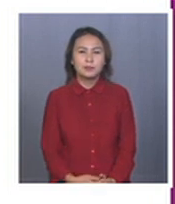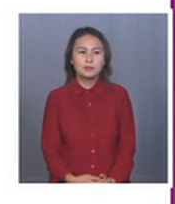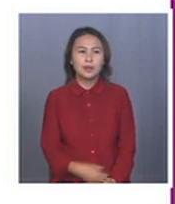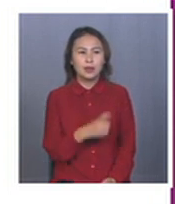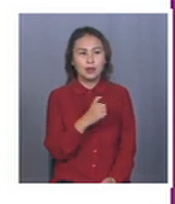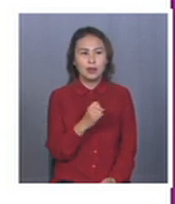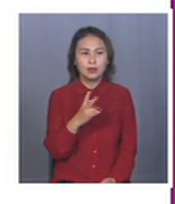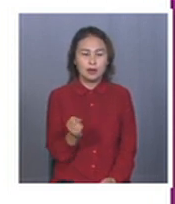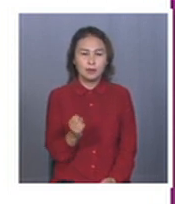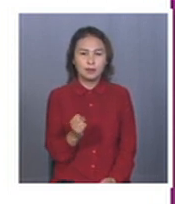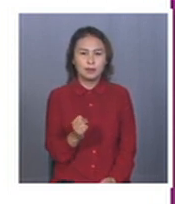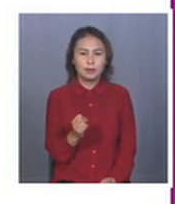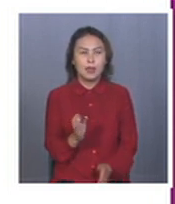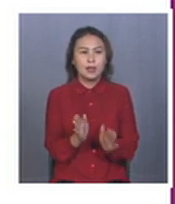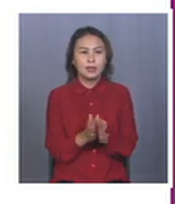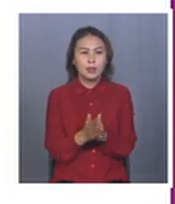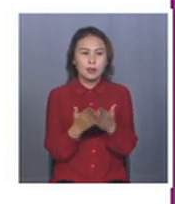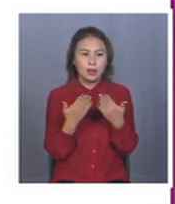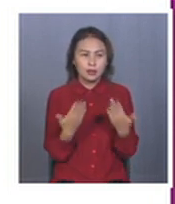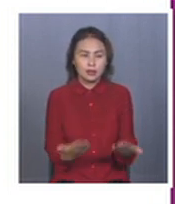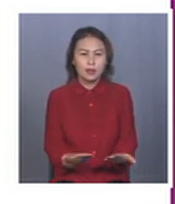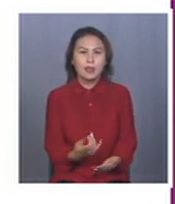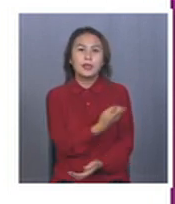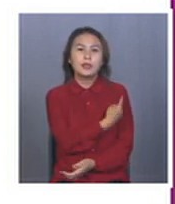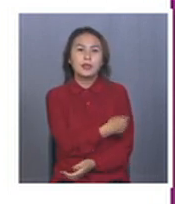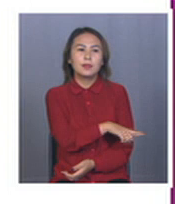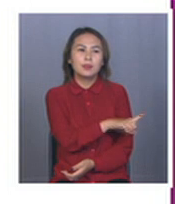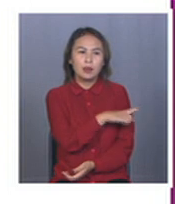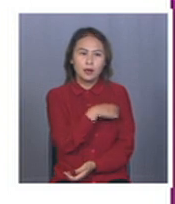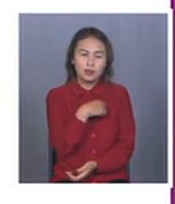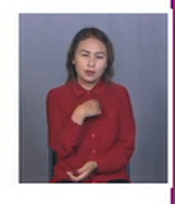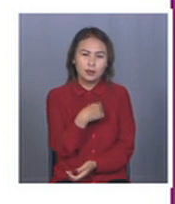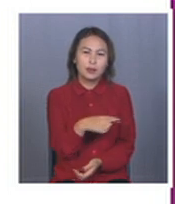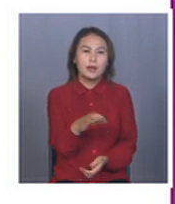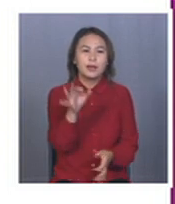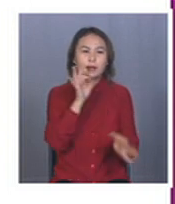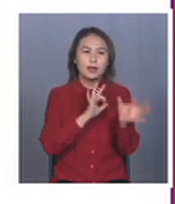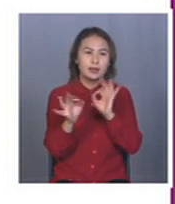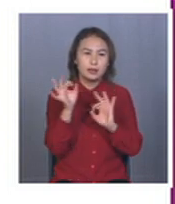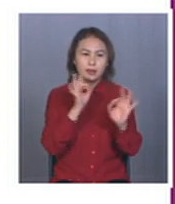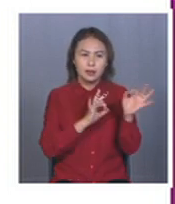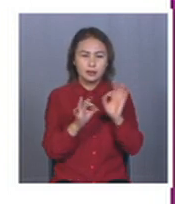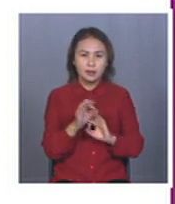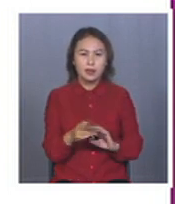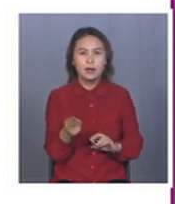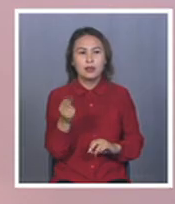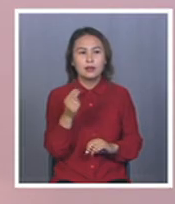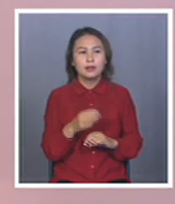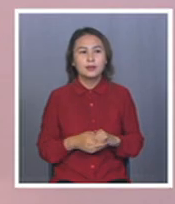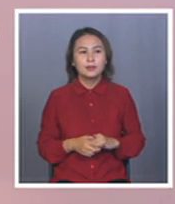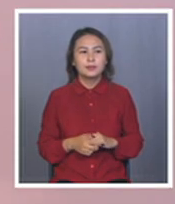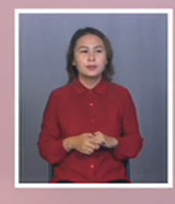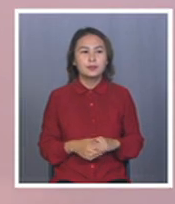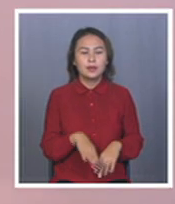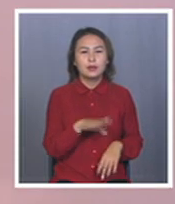Қана. Кітап қана, ем қана, дәрі қана.